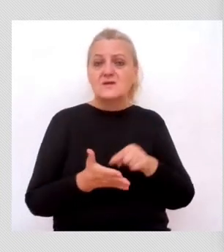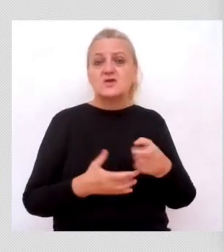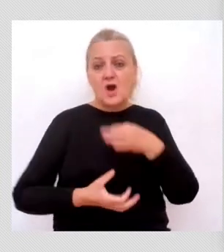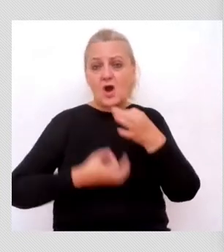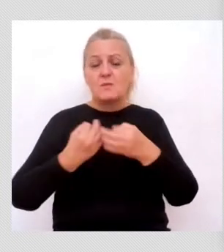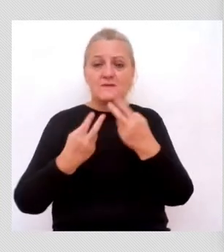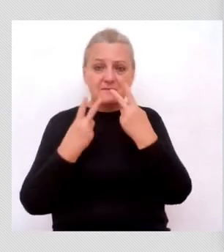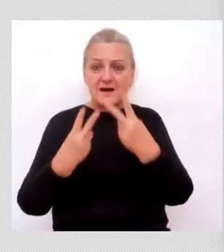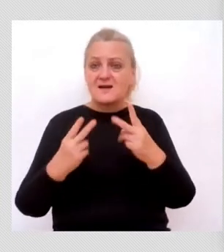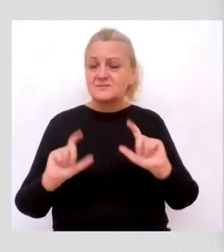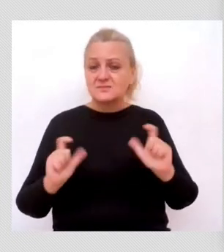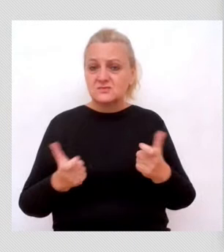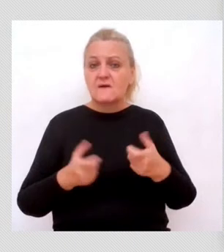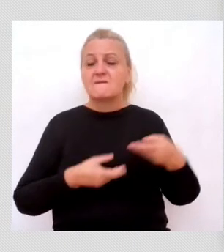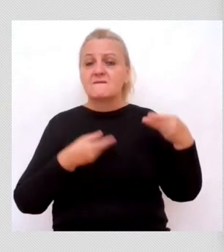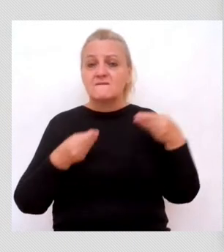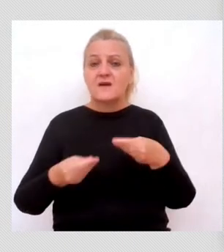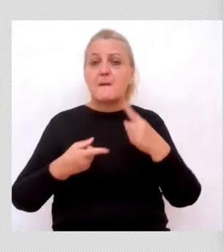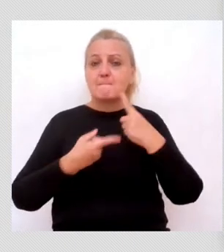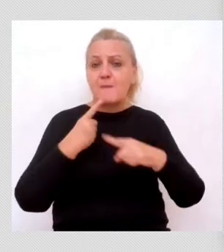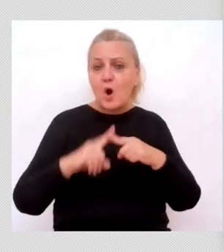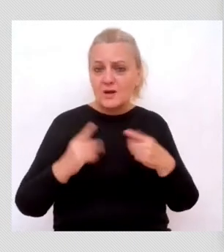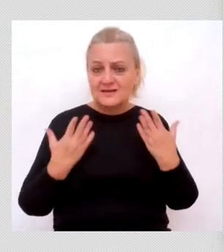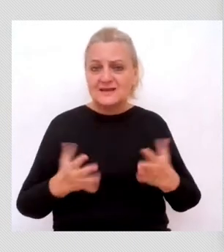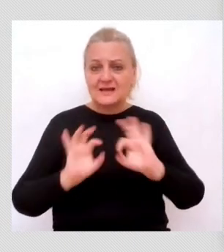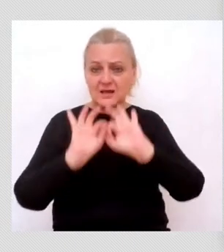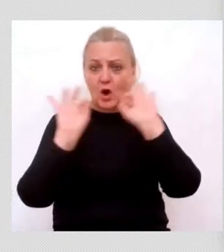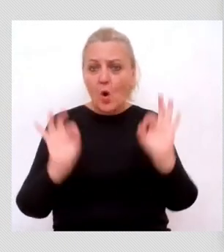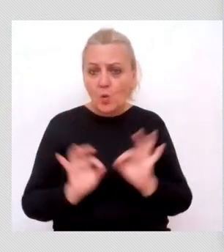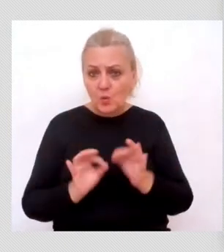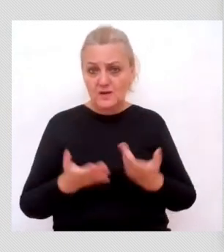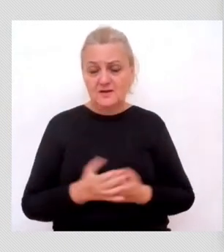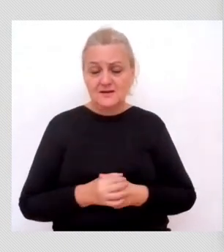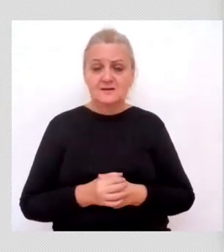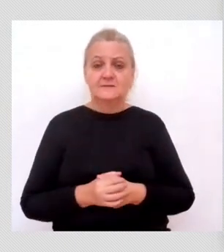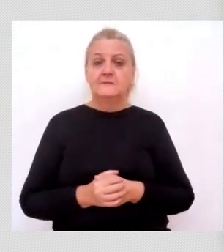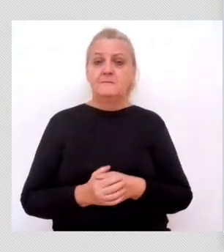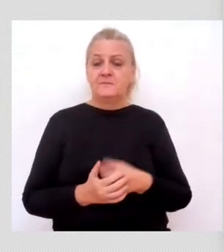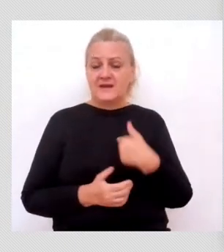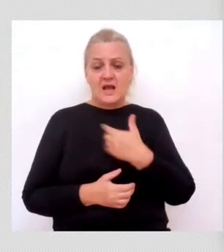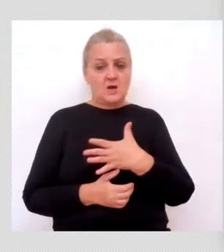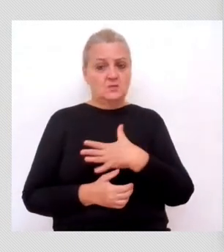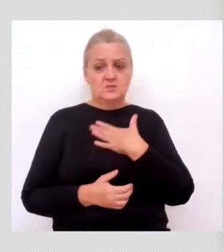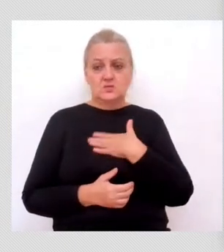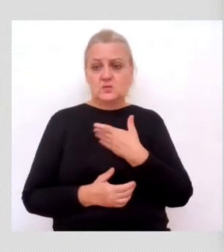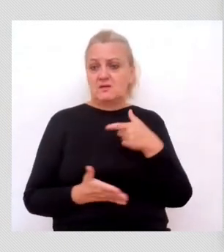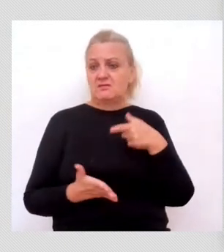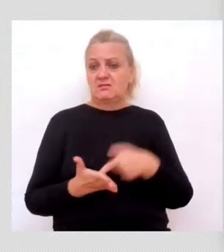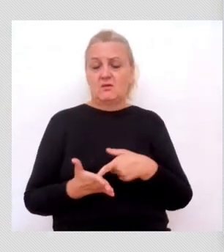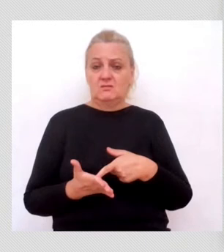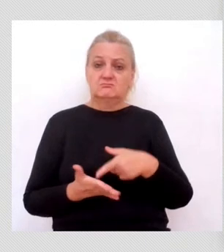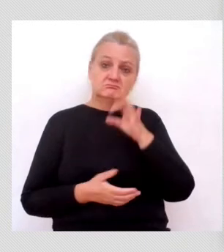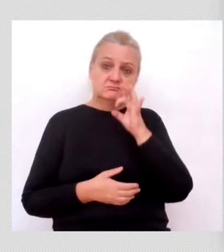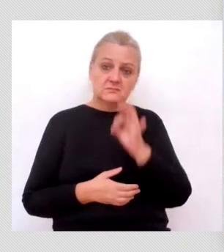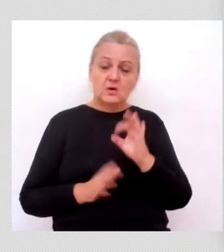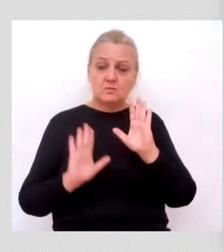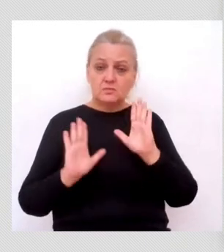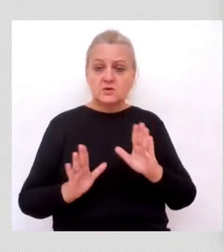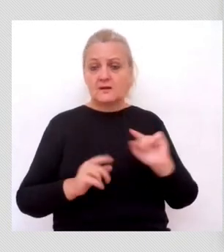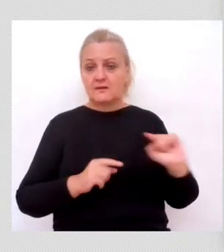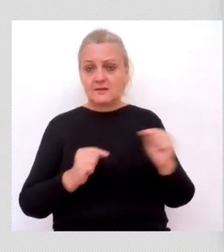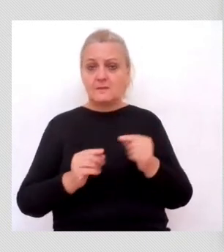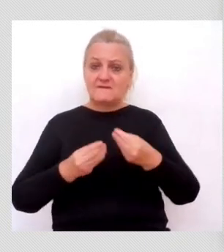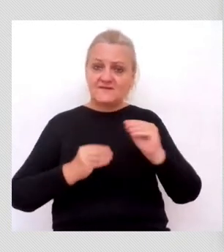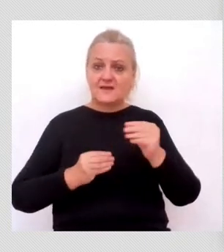zwróćmy uwagę, o finansowaniu polityki w ogóle. I wydaje mi się, że to jest, że to jest dobrze, że nam się ta debata